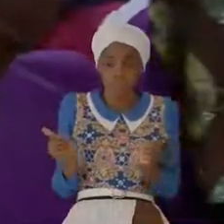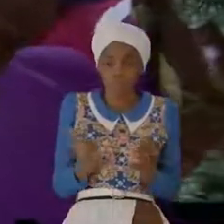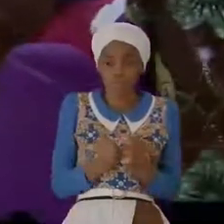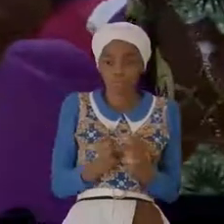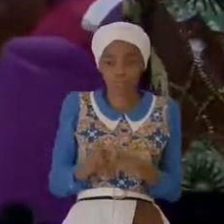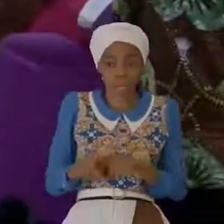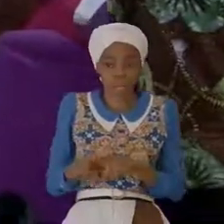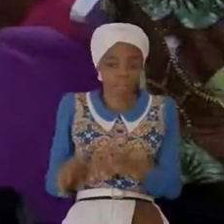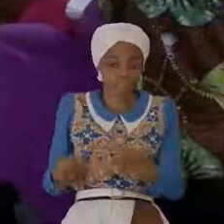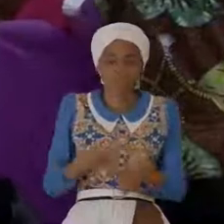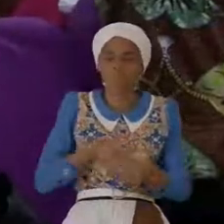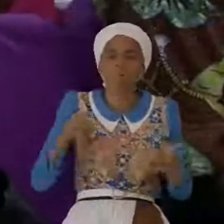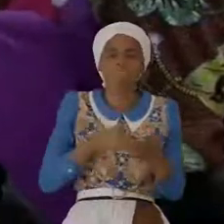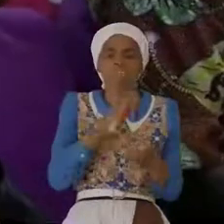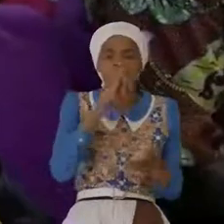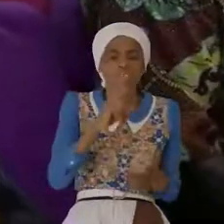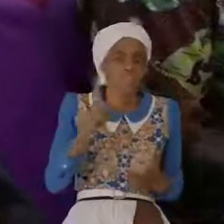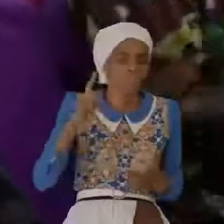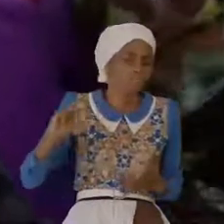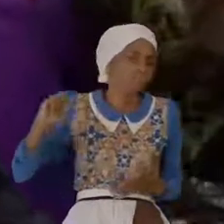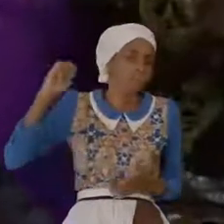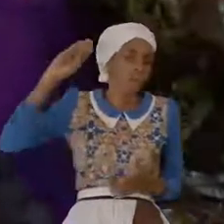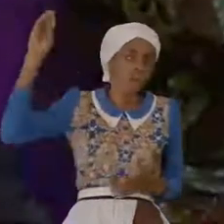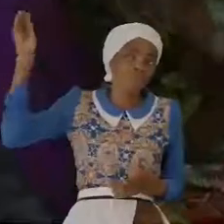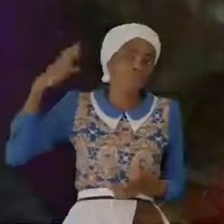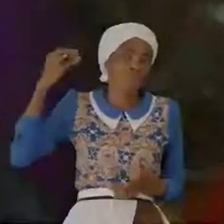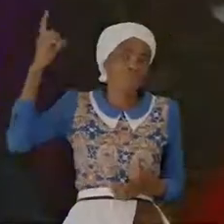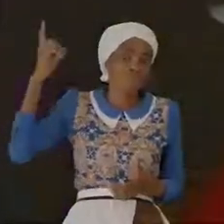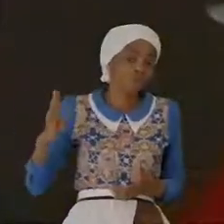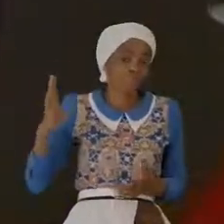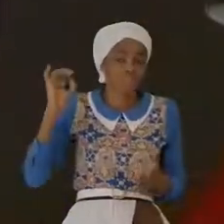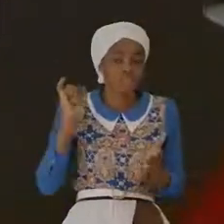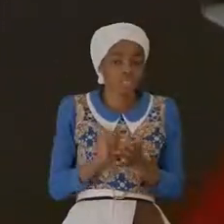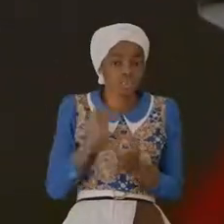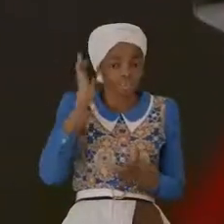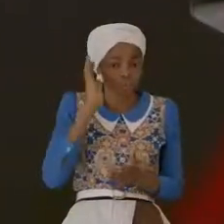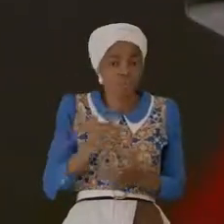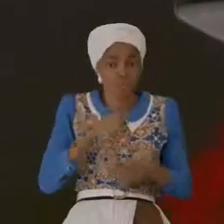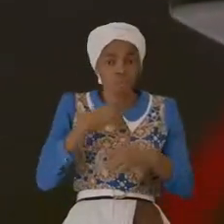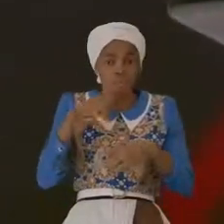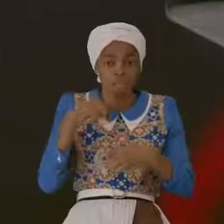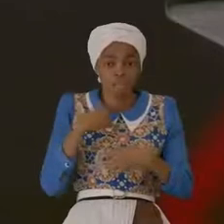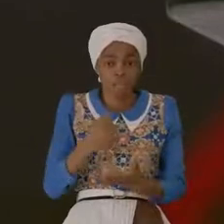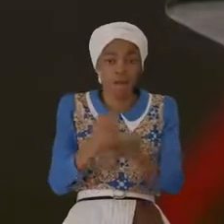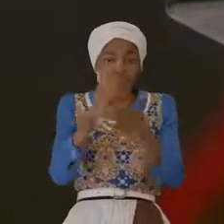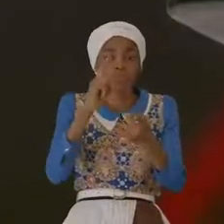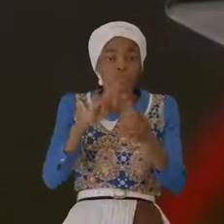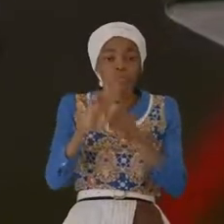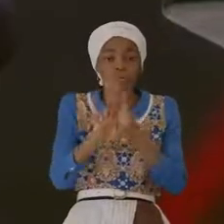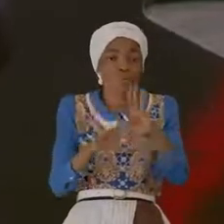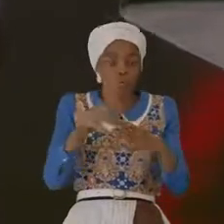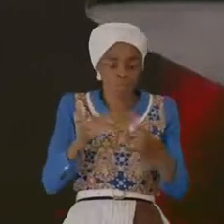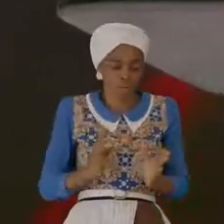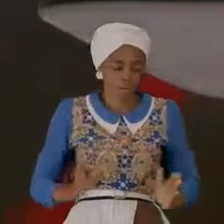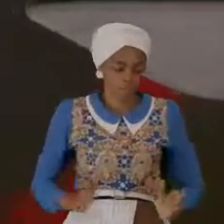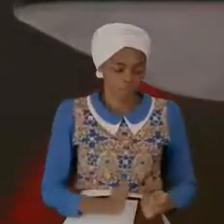Mais c'est la grâce de Dieu qui doit t'aider à marcher sur la voie spacieuse en marchant dans l'Esprit et selon l'Esprit